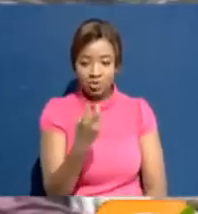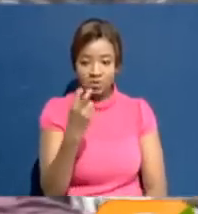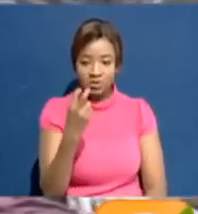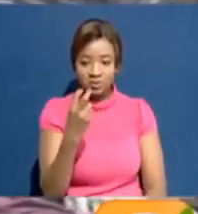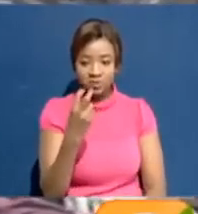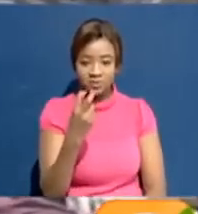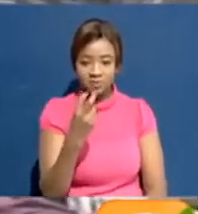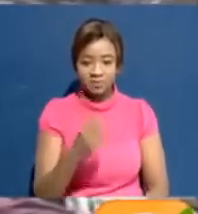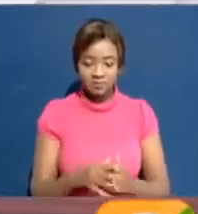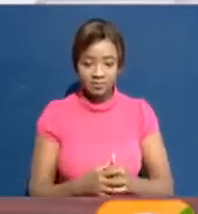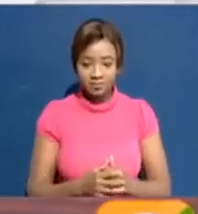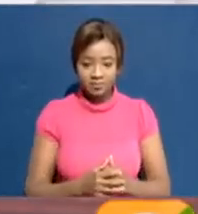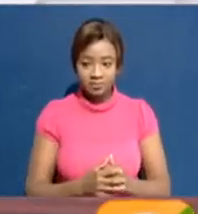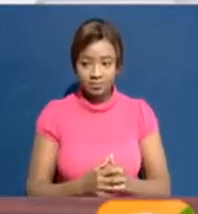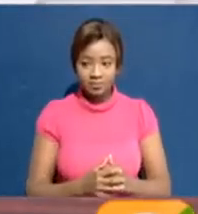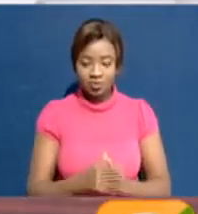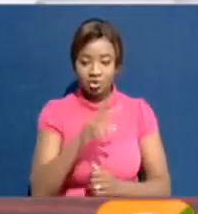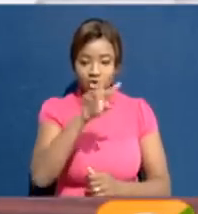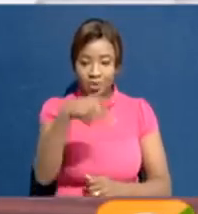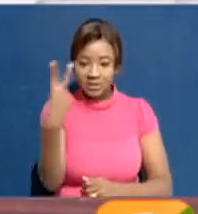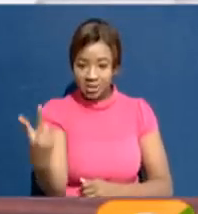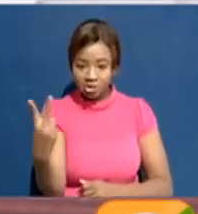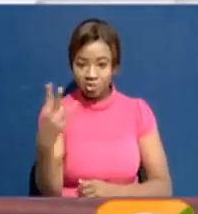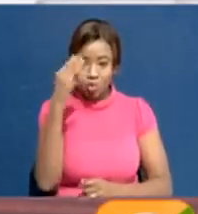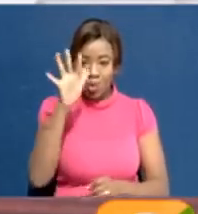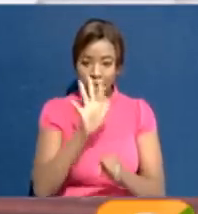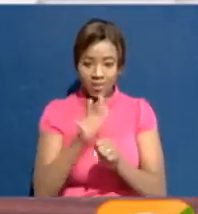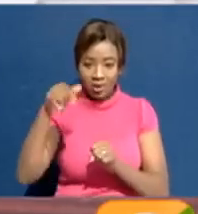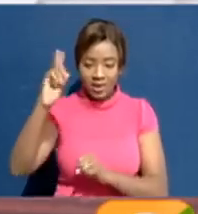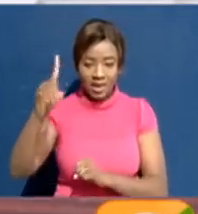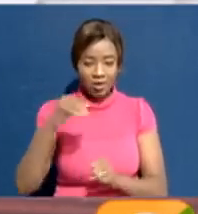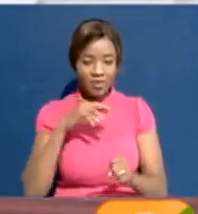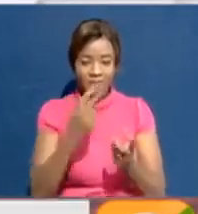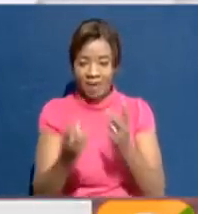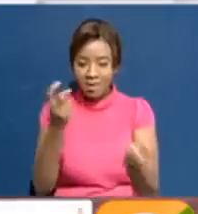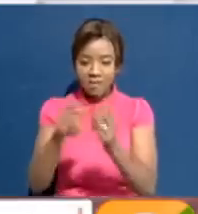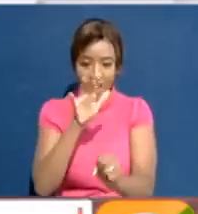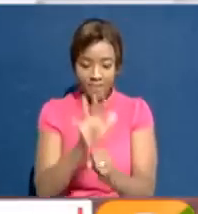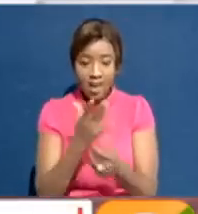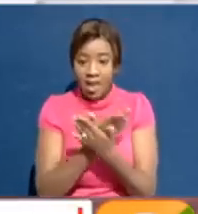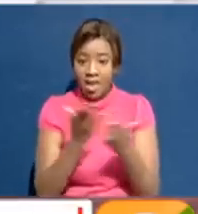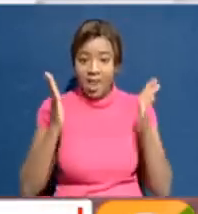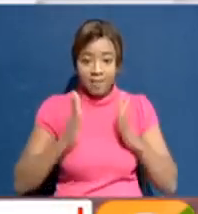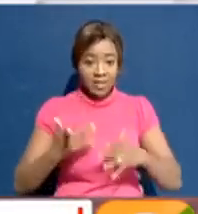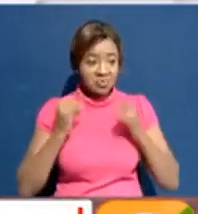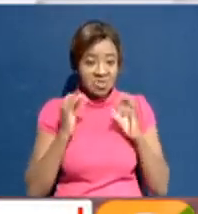jijini Nairobi. Any person respective of their rank in